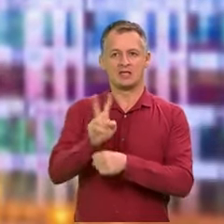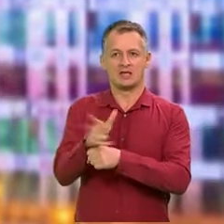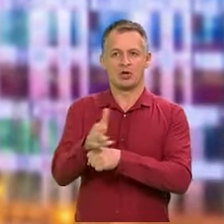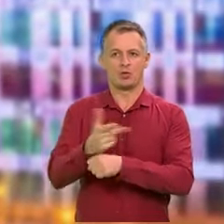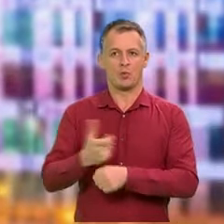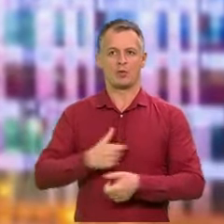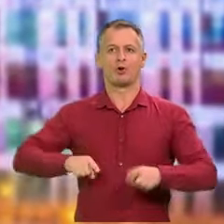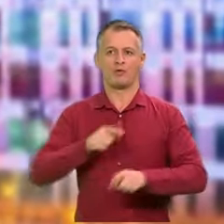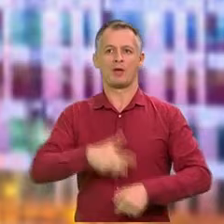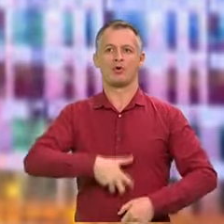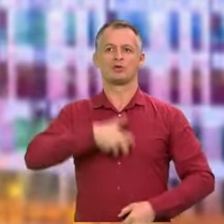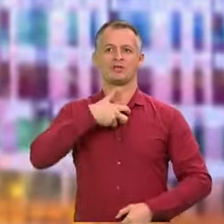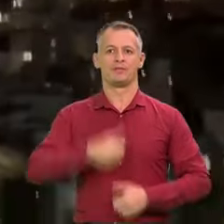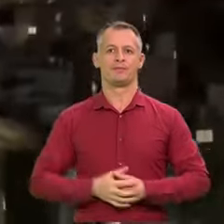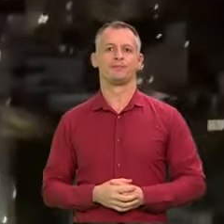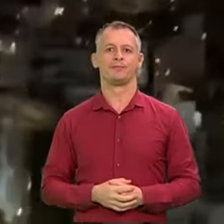impact emoțional.